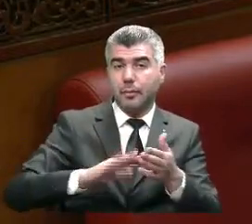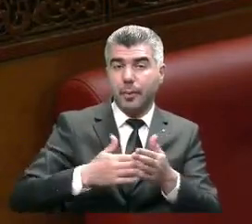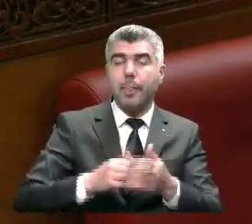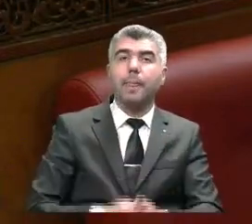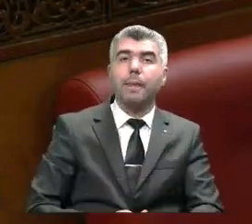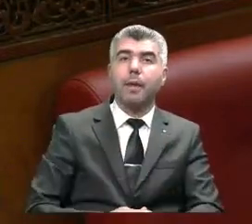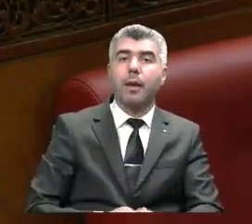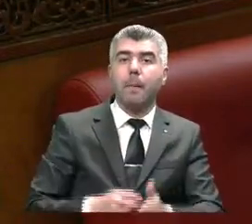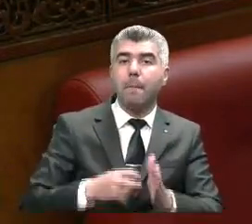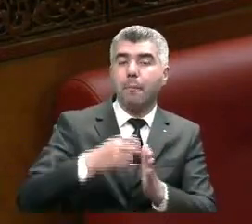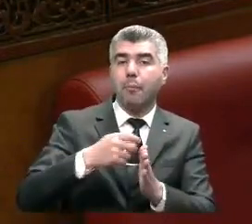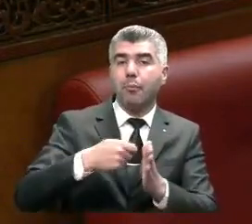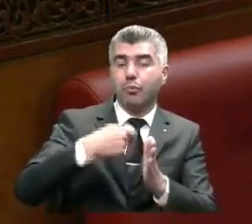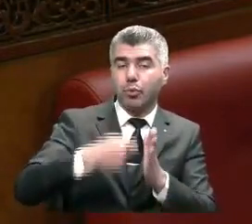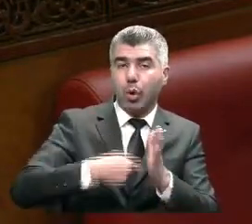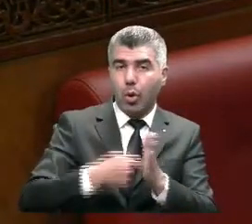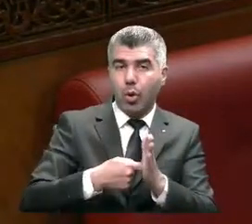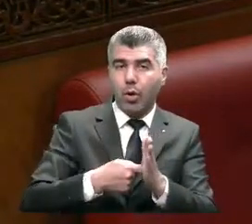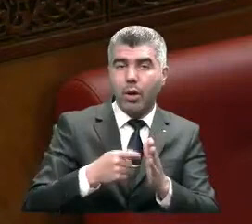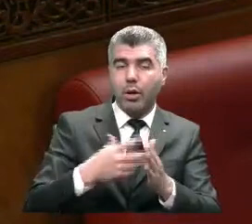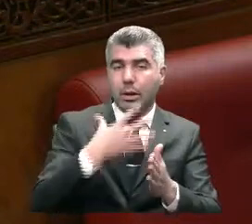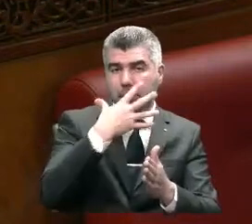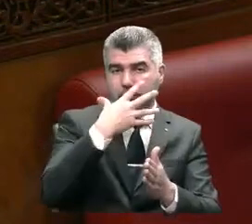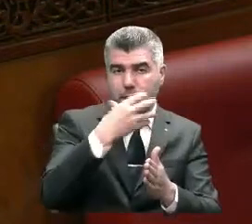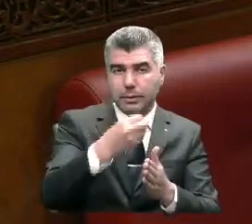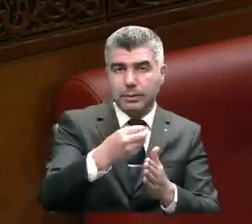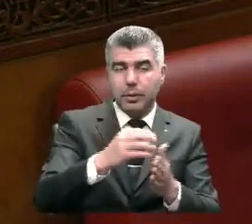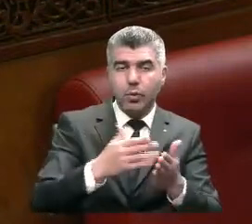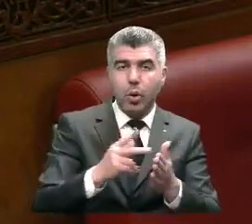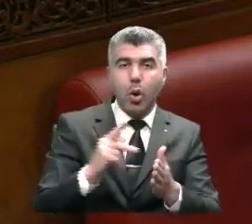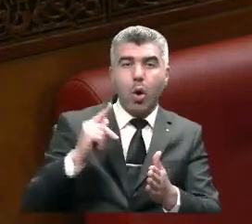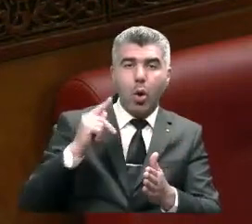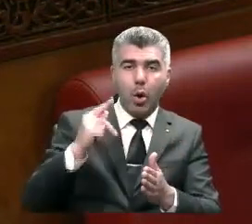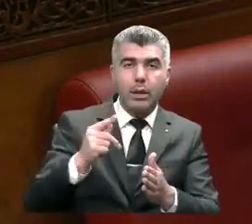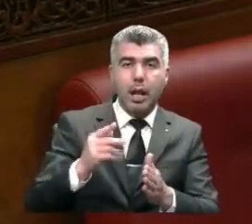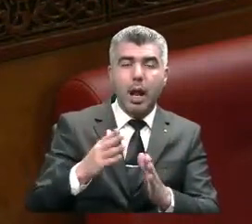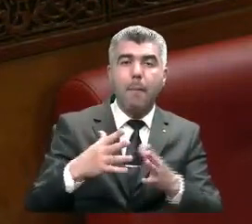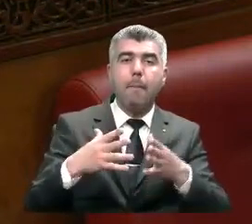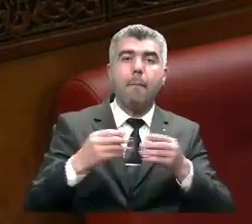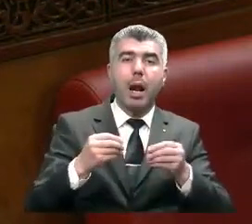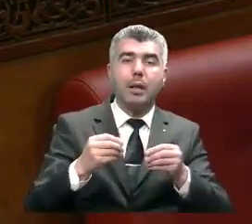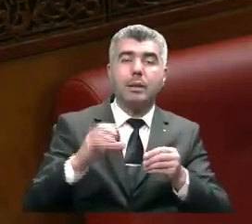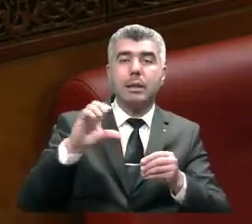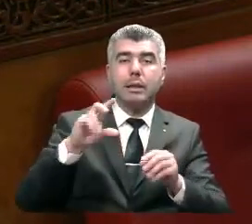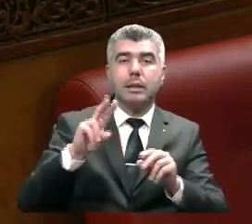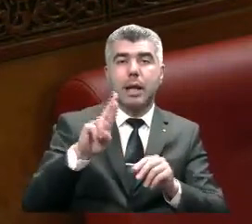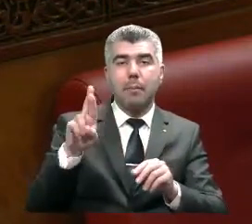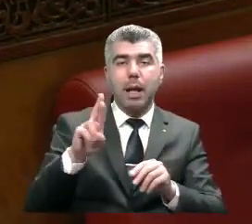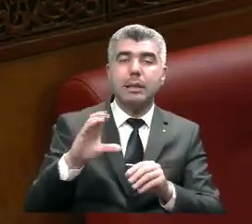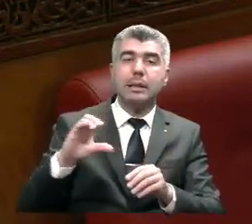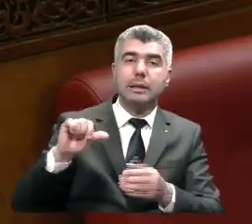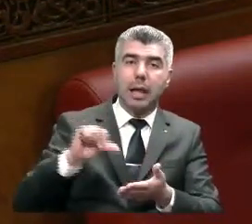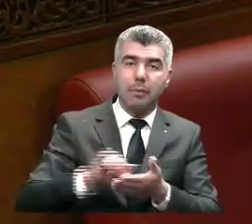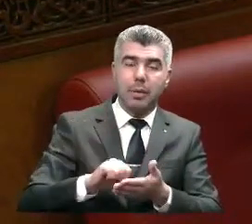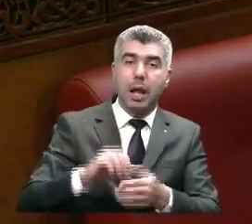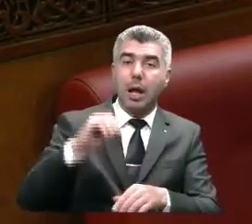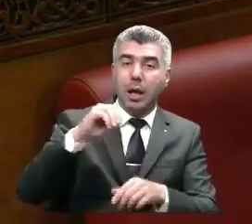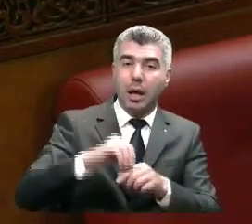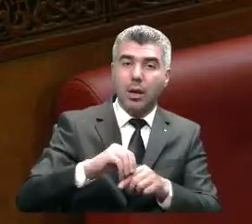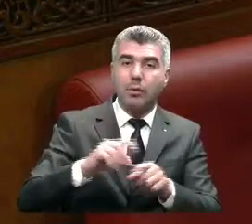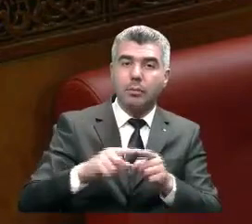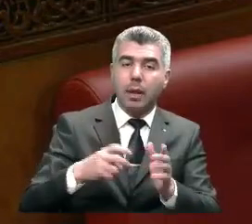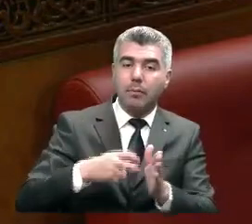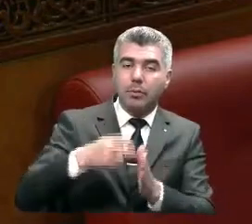في اطار مشروع انجاز القطار فائق السرعه بين القنيطره ومراكش عبر الرباط والدار البيضاء وكذا انجاز شبكه السكاك